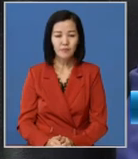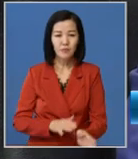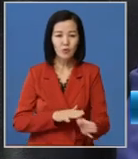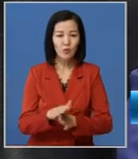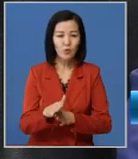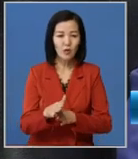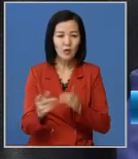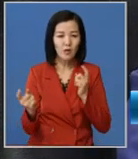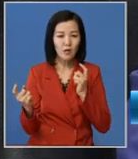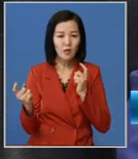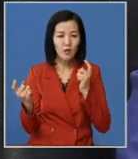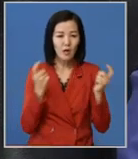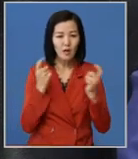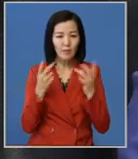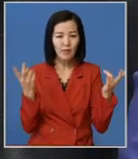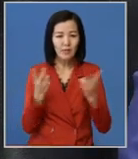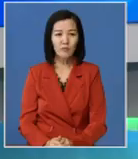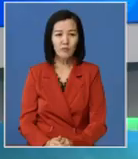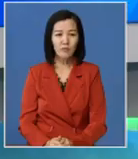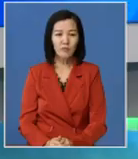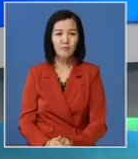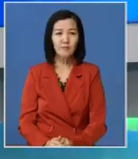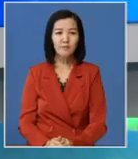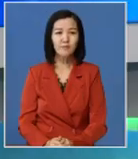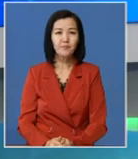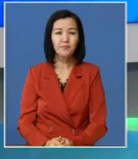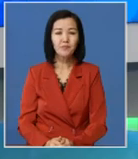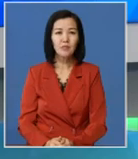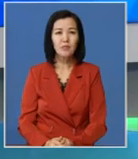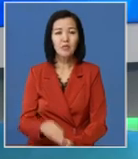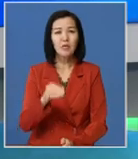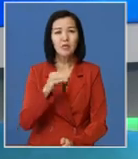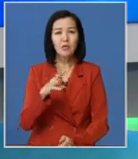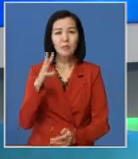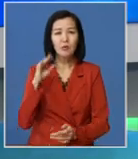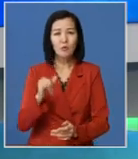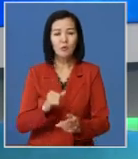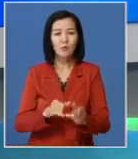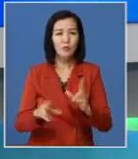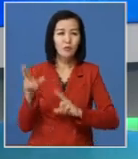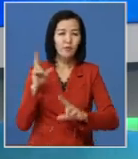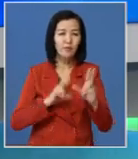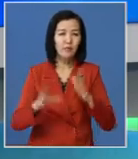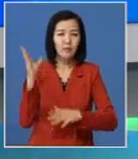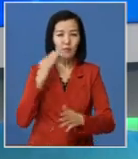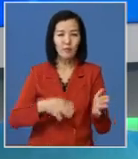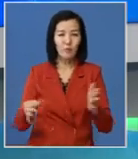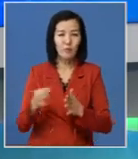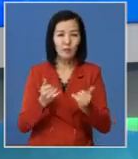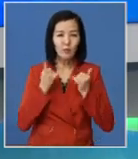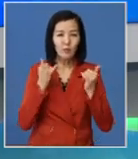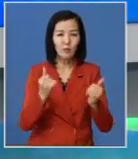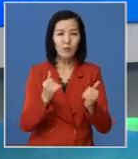И сіздер ол бойынша нақты шараны қолданыңыздар. Ілияс Жансүгіров атындағы Жетісу мемлекеттік университетінде Алматы облысының